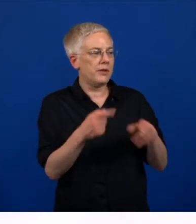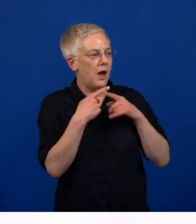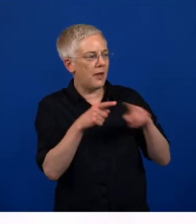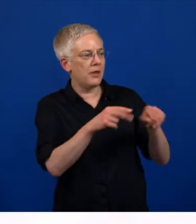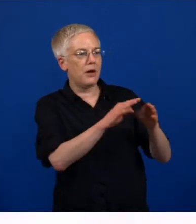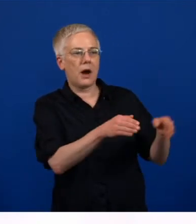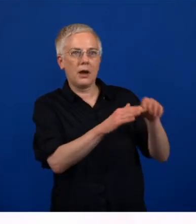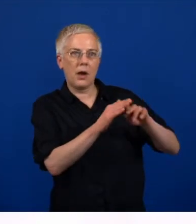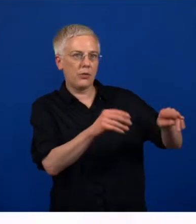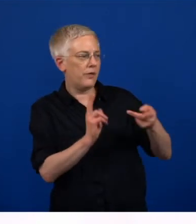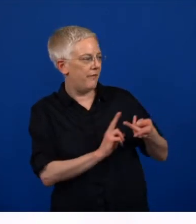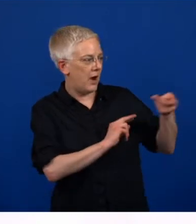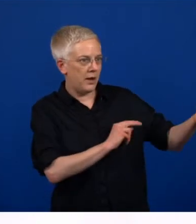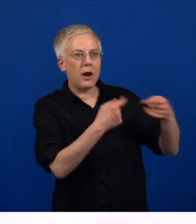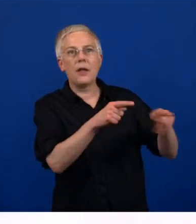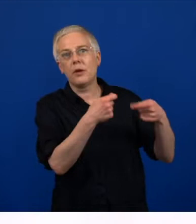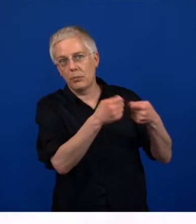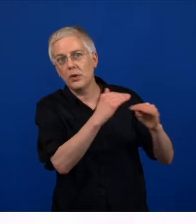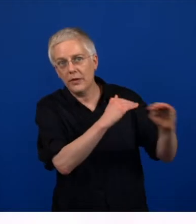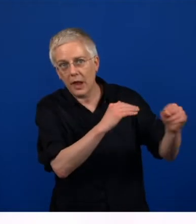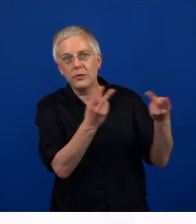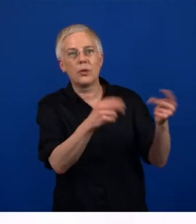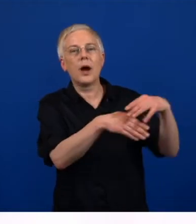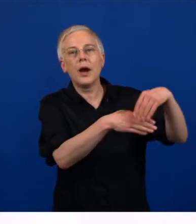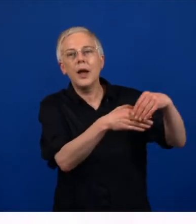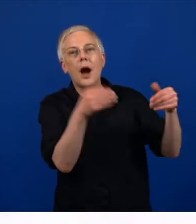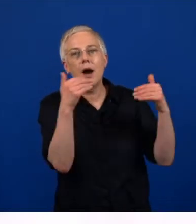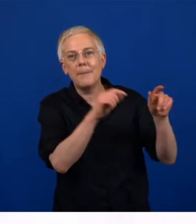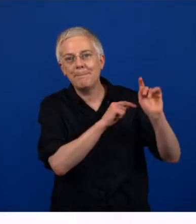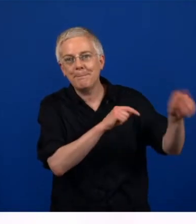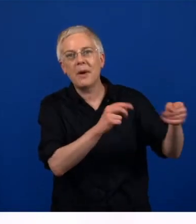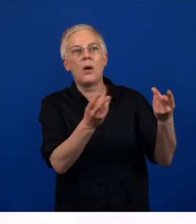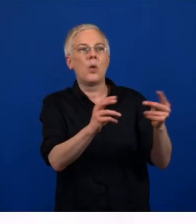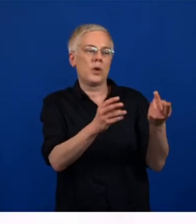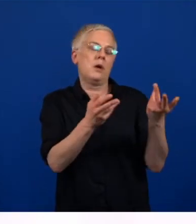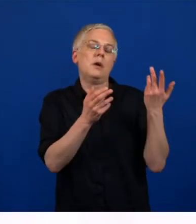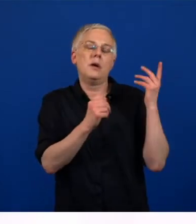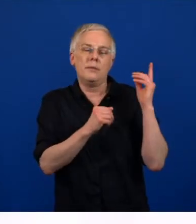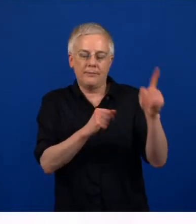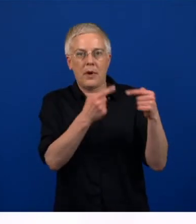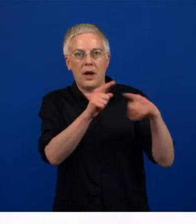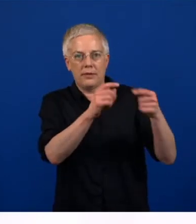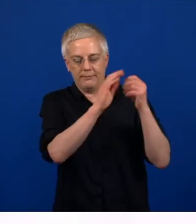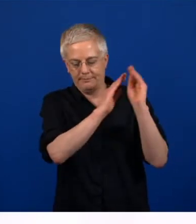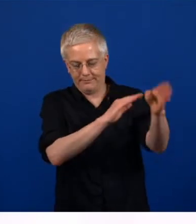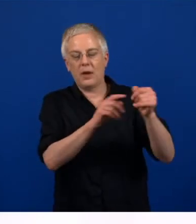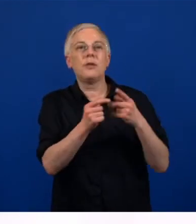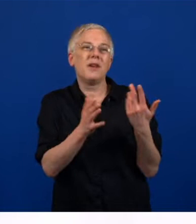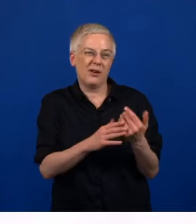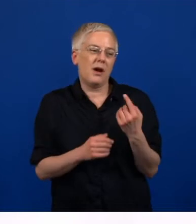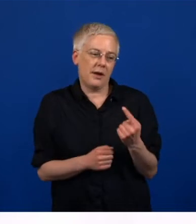eine Reha-Einrichtung oder in ein Pflegeheim. 21% sind verstorben, das waren natürlich überwiegend alte